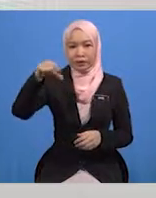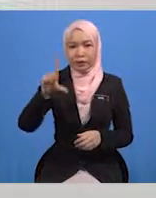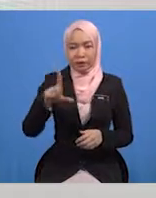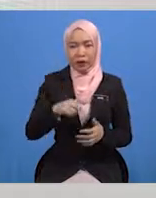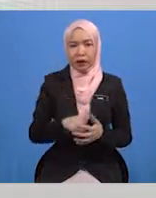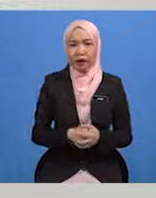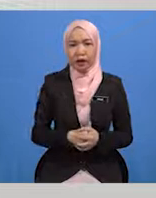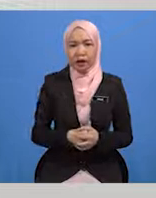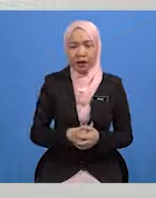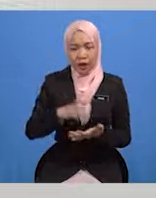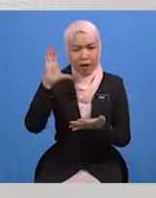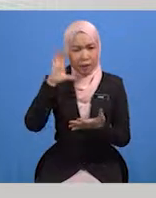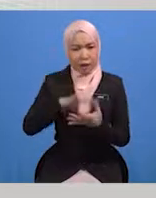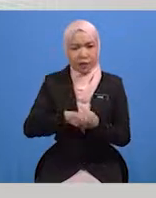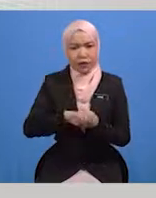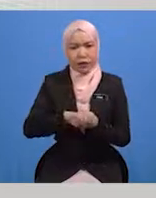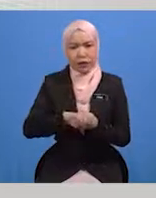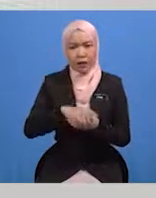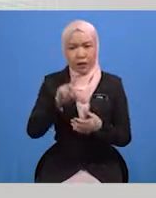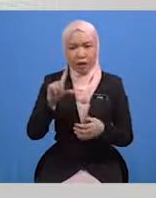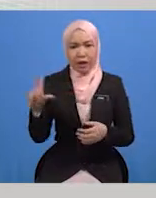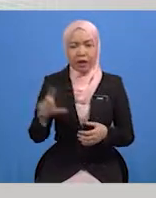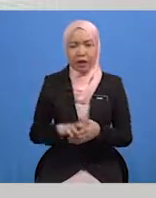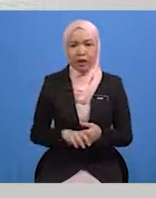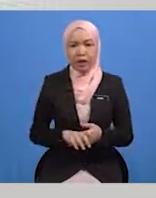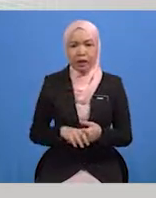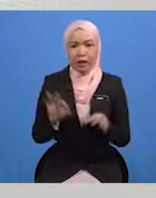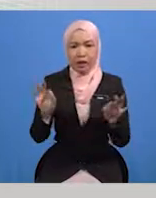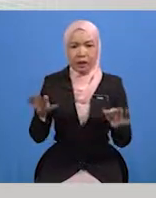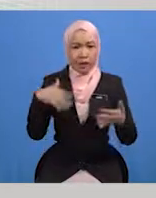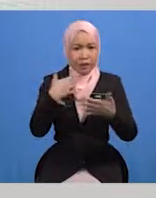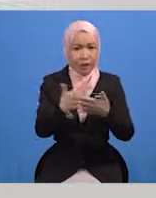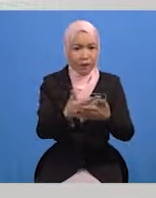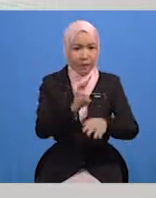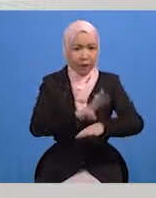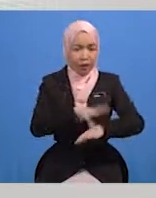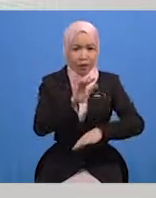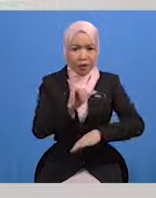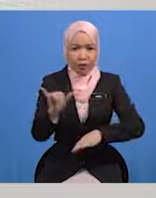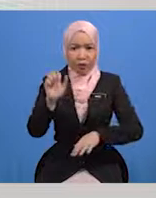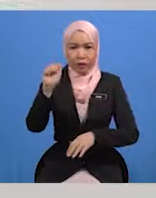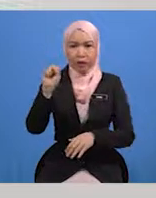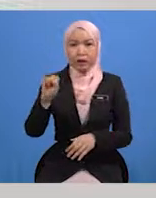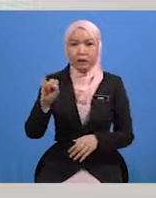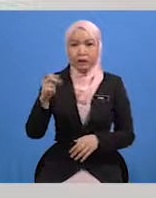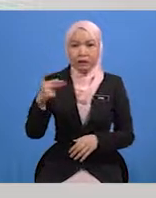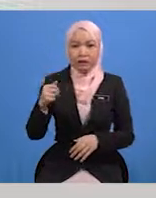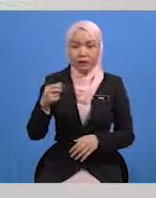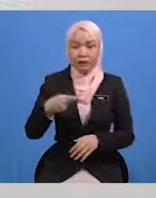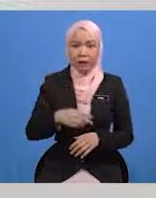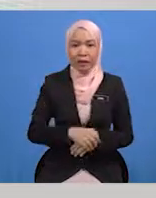Percayalah, bila tiba masanya, Asiah Samiah akan